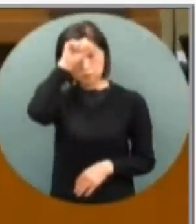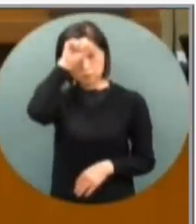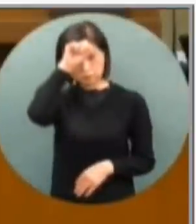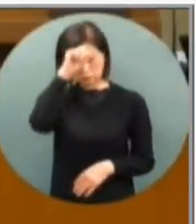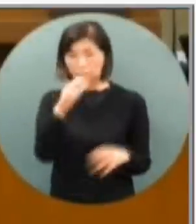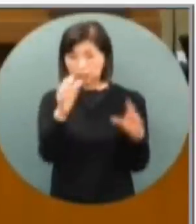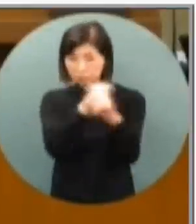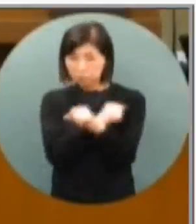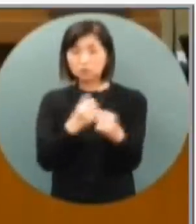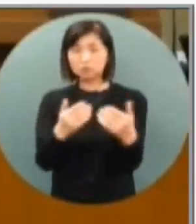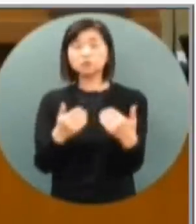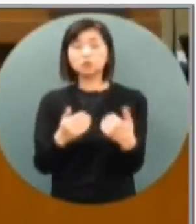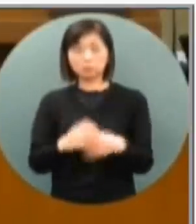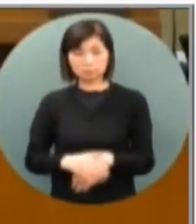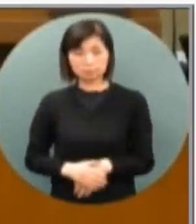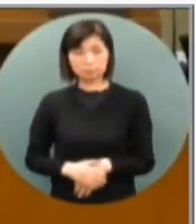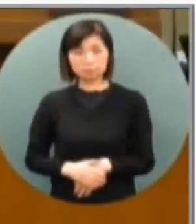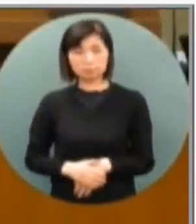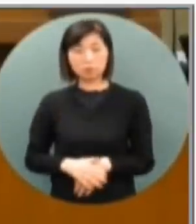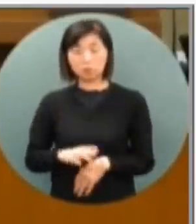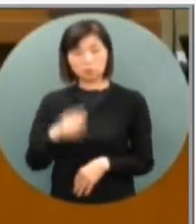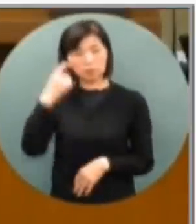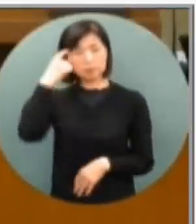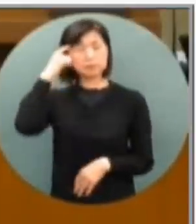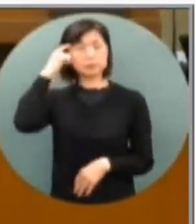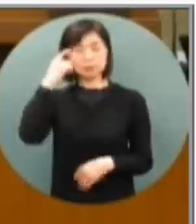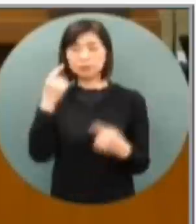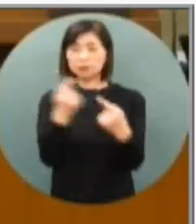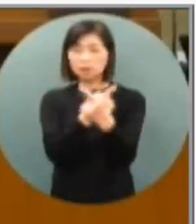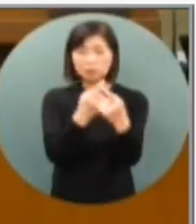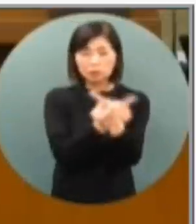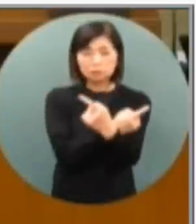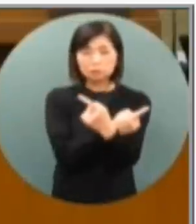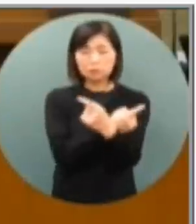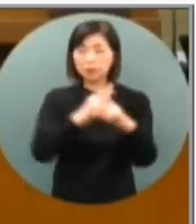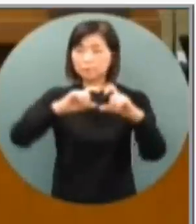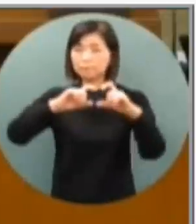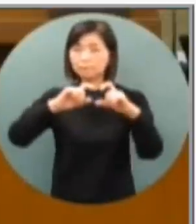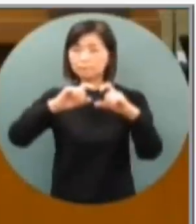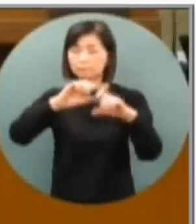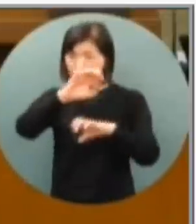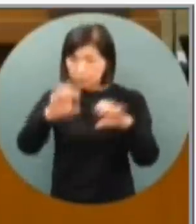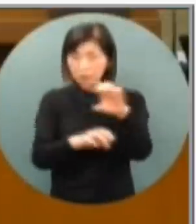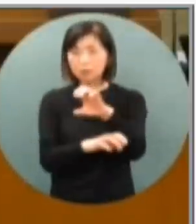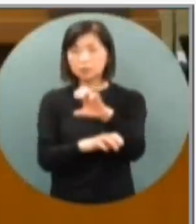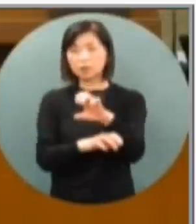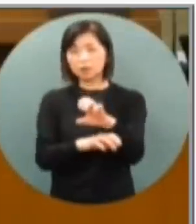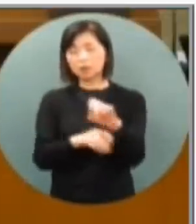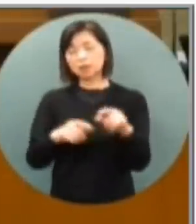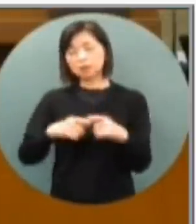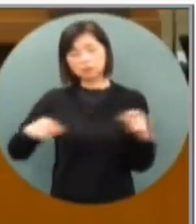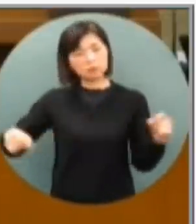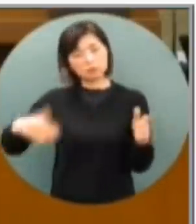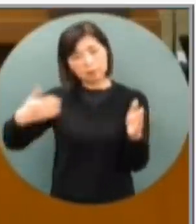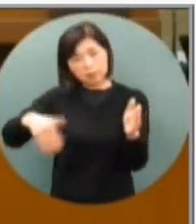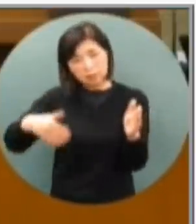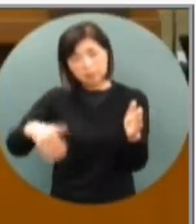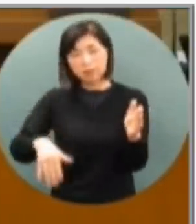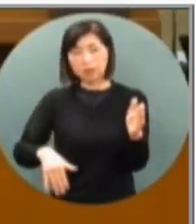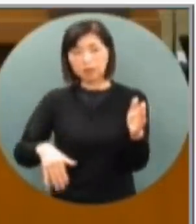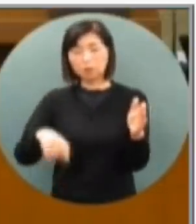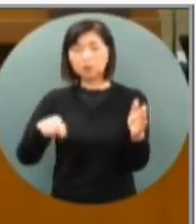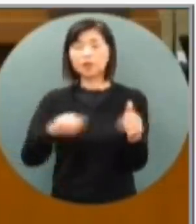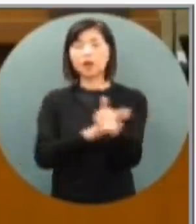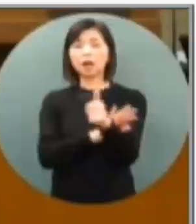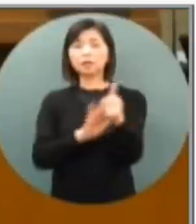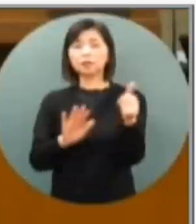識改革が今なおこの国において終わっているわけではない、そのことを背景としてあるのではないかと思